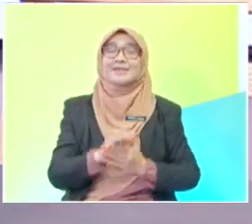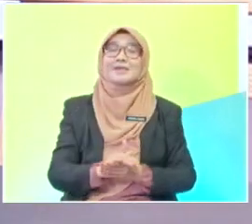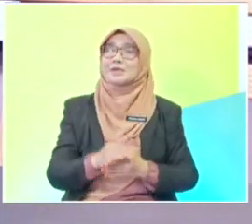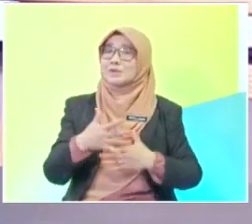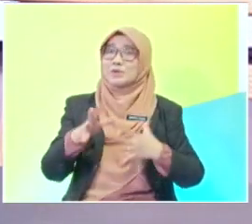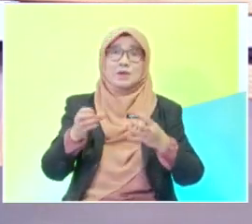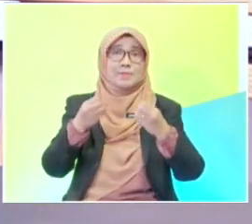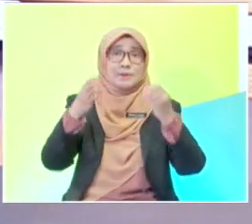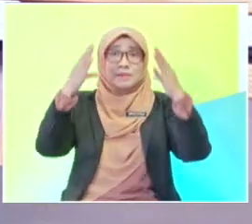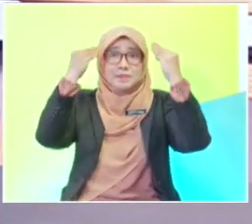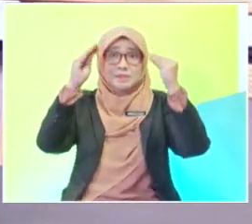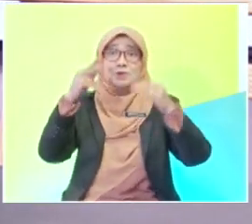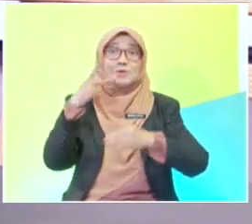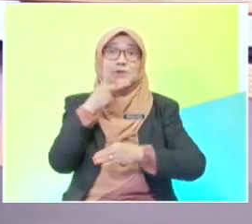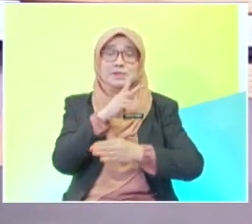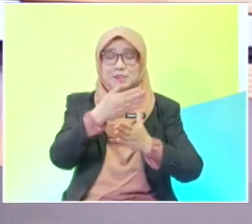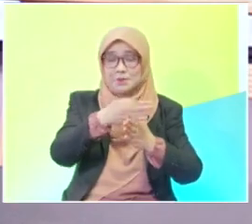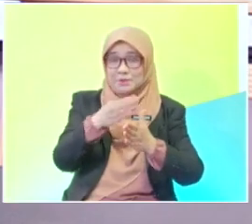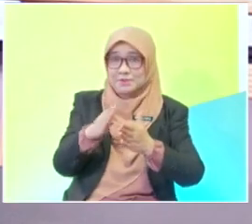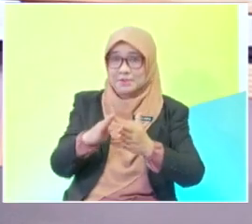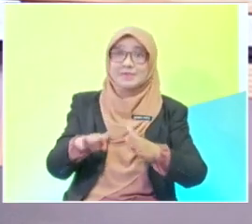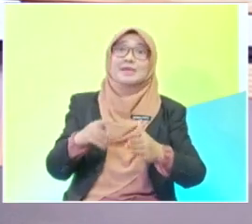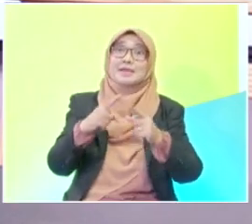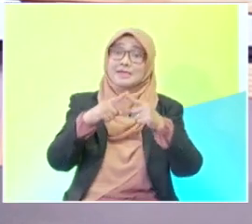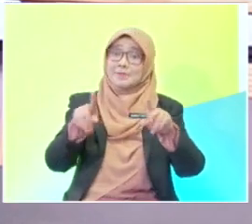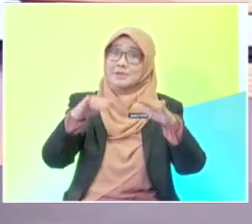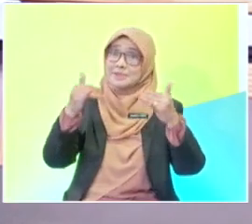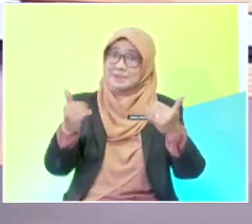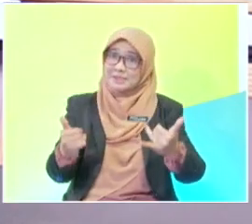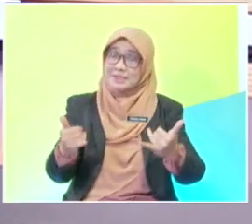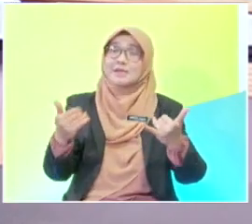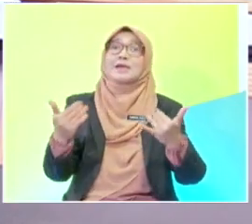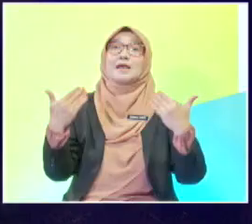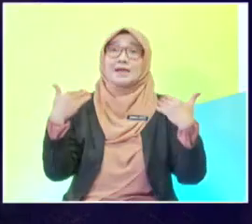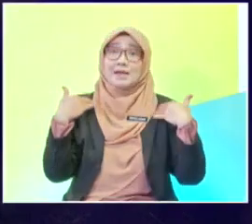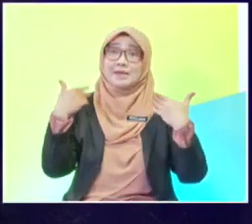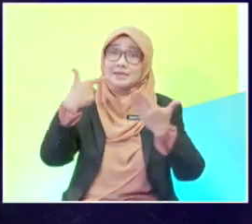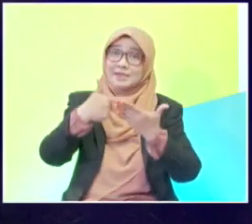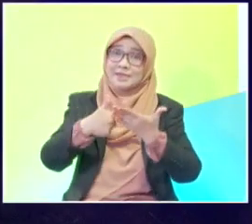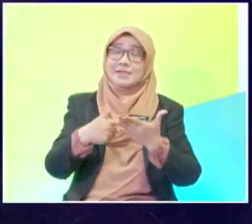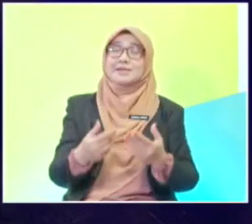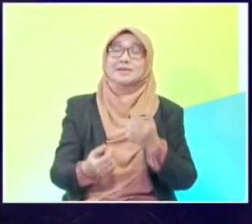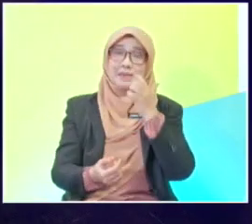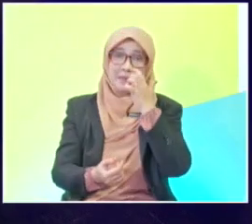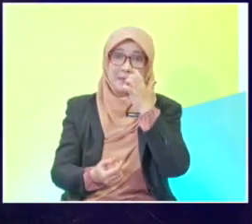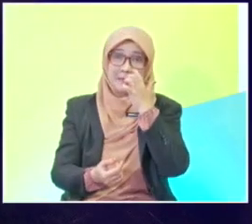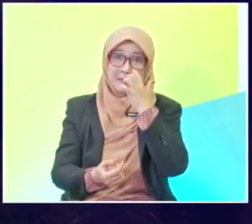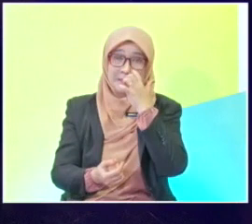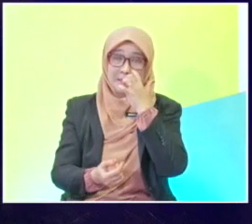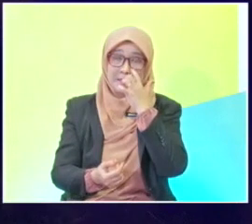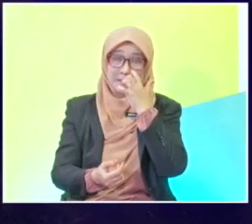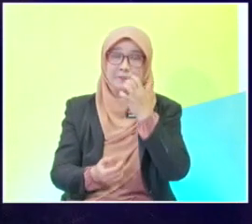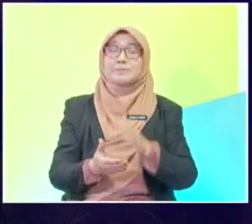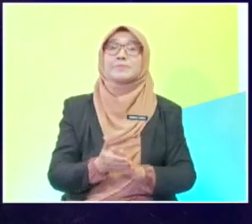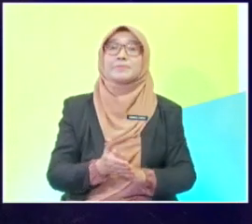Nisa, saya rasa nak kongsikan lagi mengenai penjagaan badan kita, penjagaan kesihatan cikgu. Ya, betul Hanif. Ada lagi. Ya cikgu. Okey,